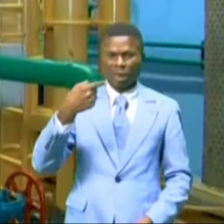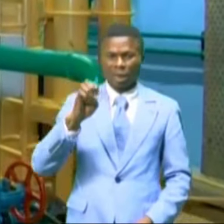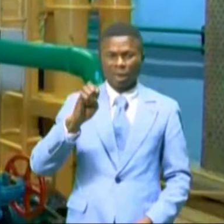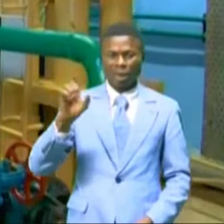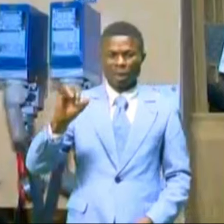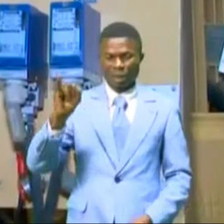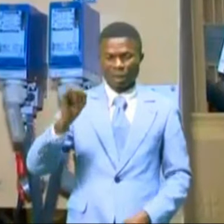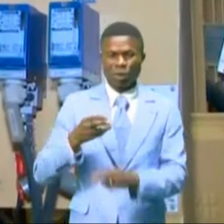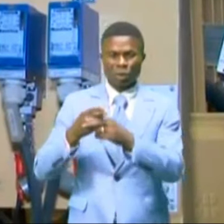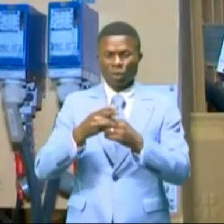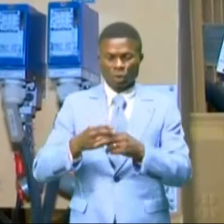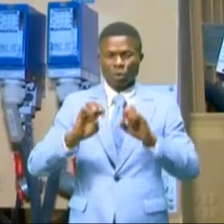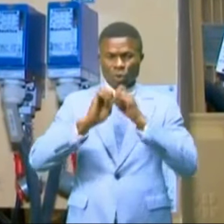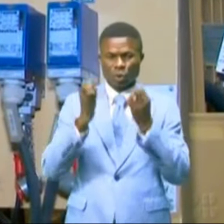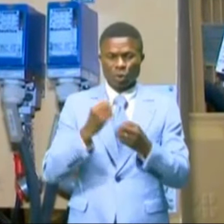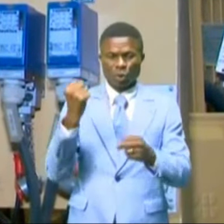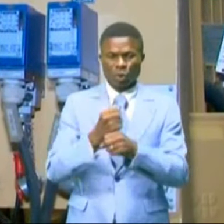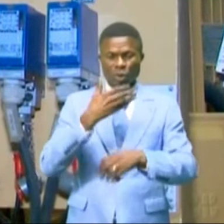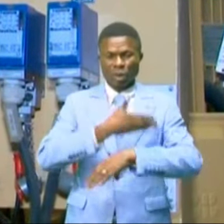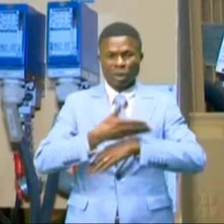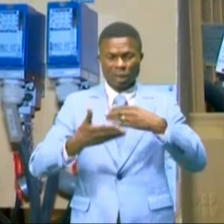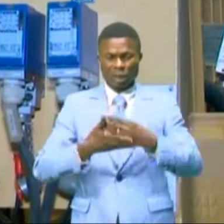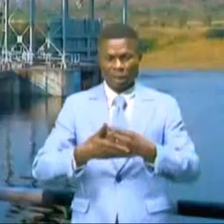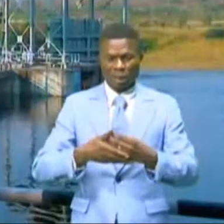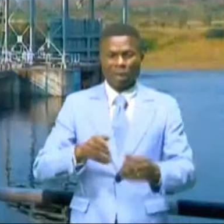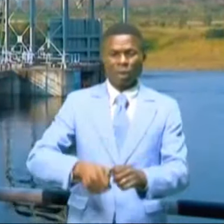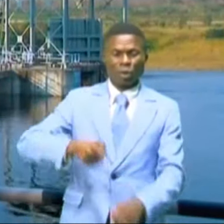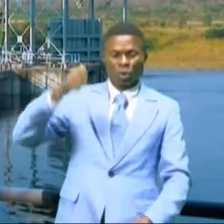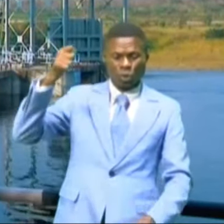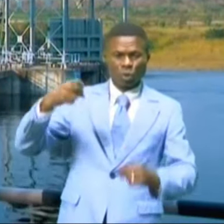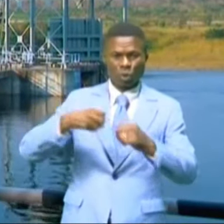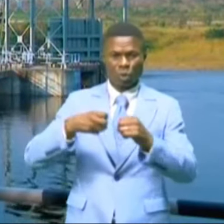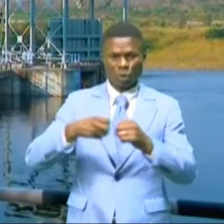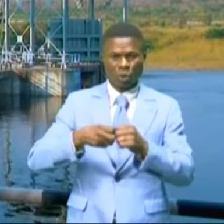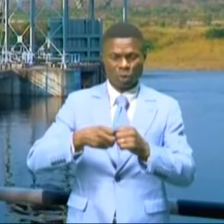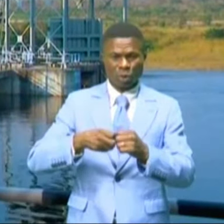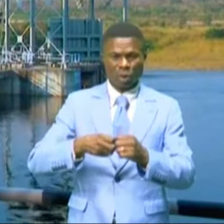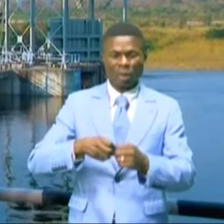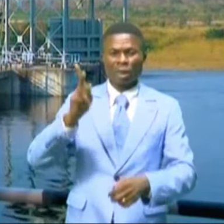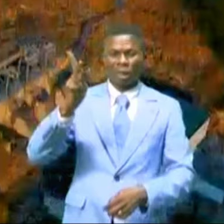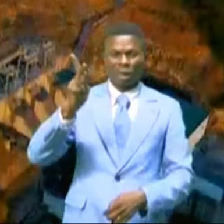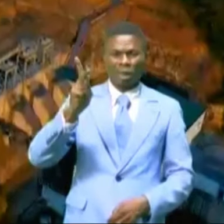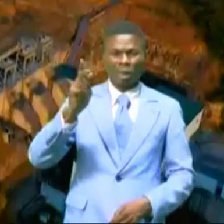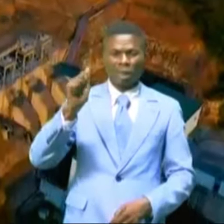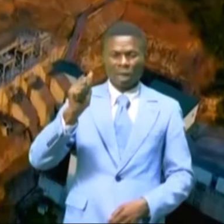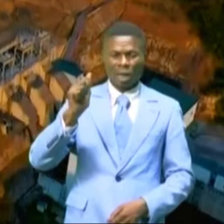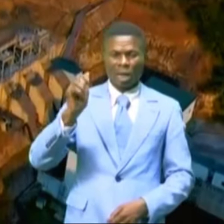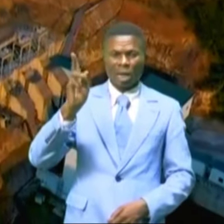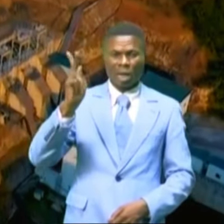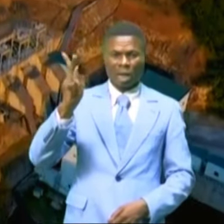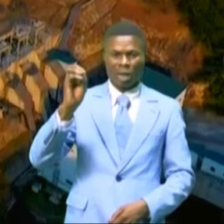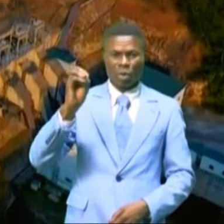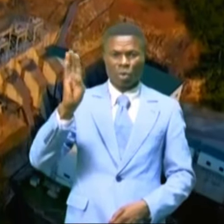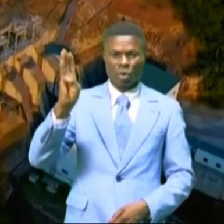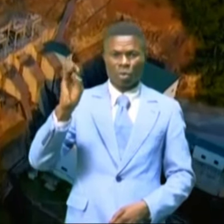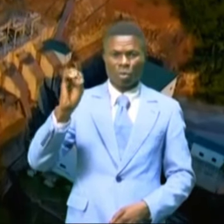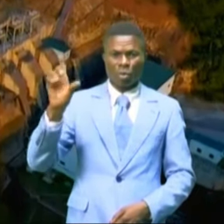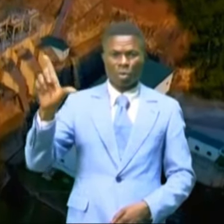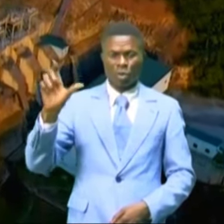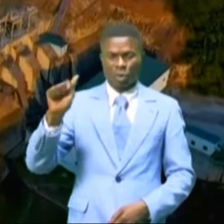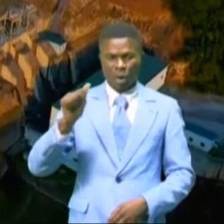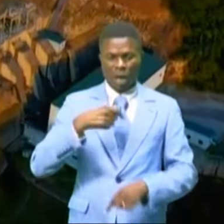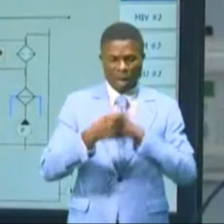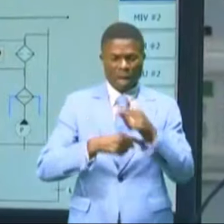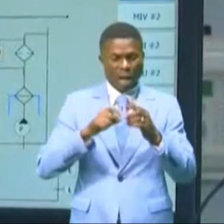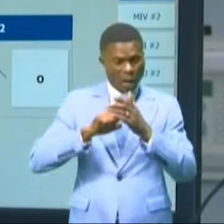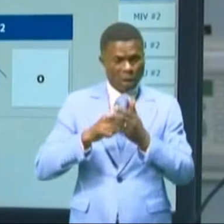de la cellule de gestion de construction des centrales hydroélectriques Grand Katindé et Kakobola en sigle GCK, a procédé pour la